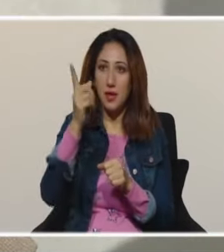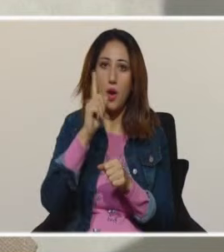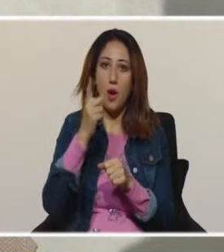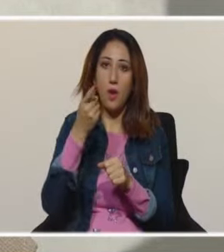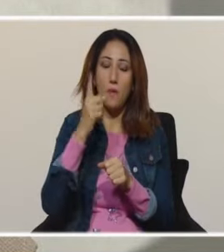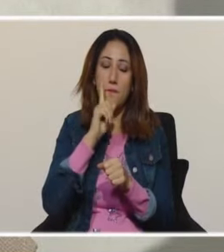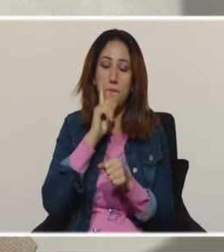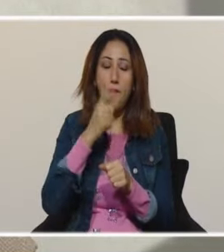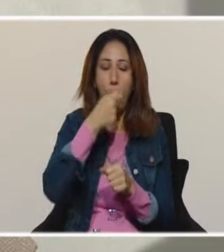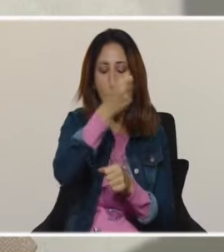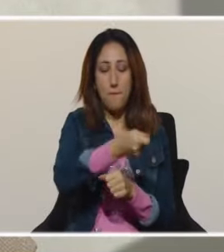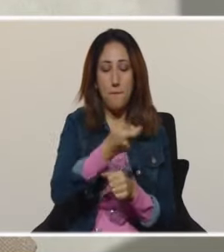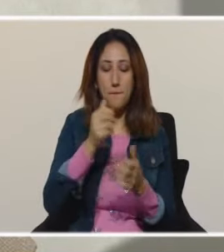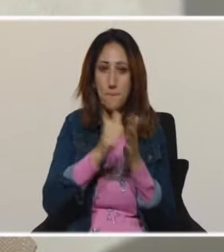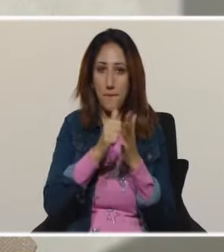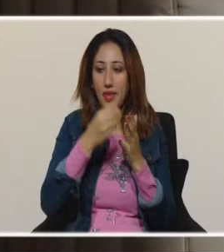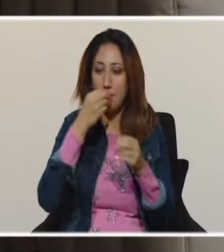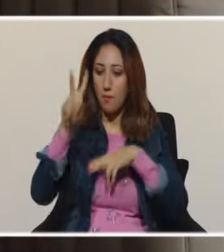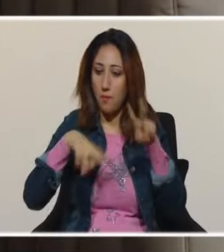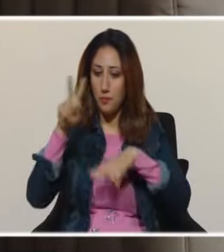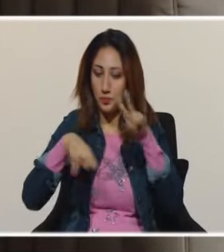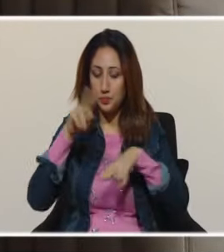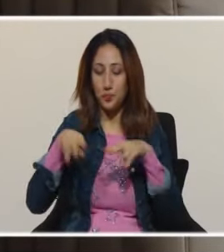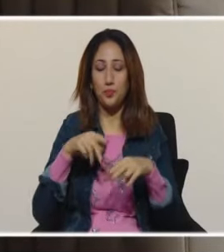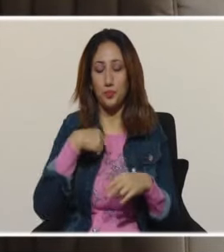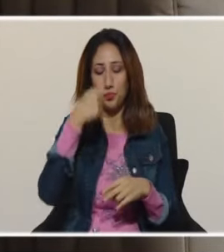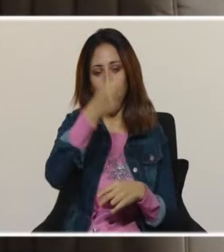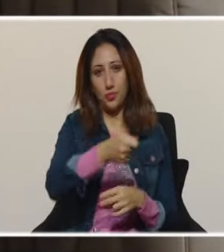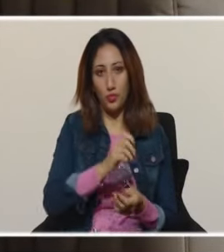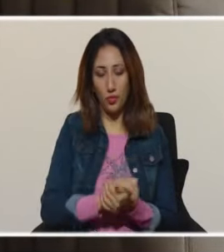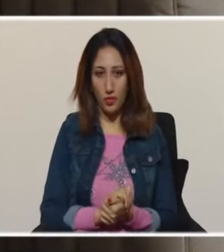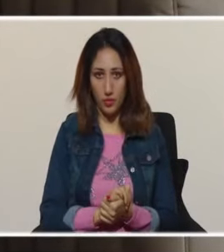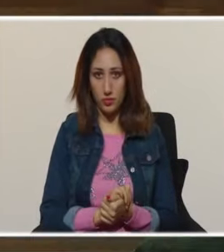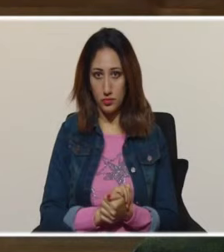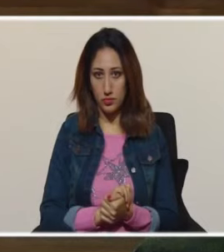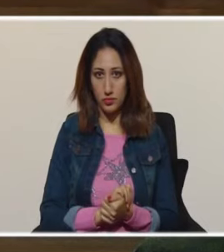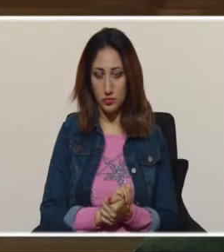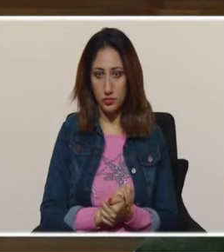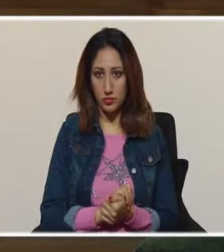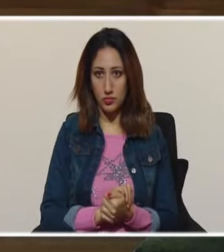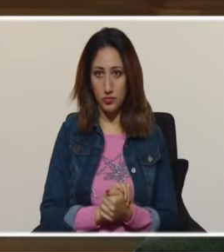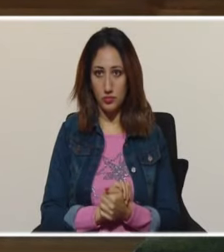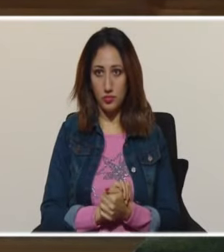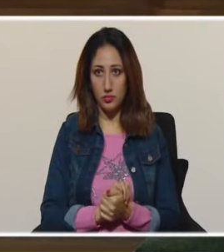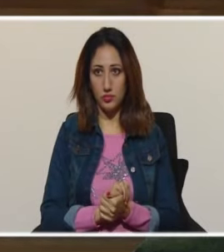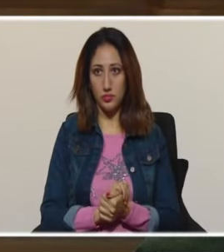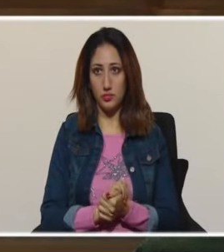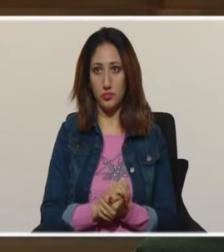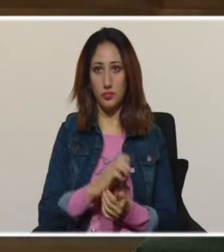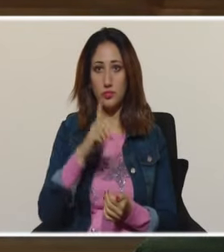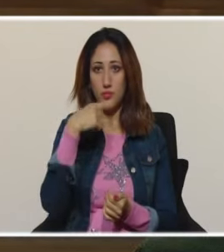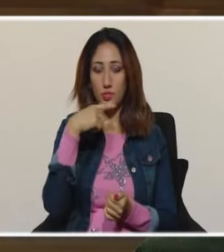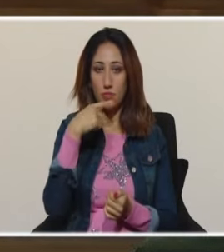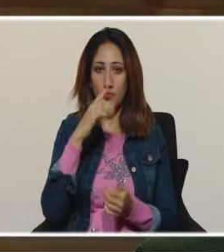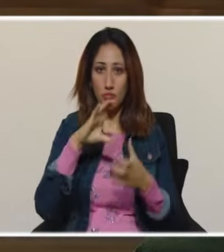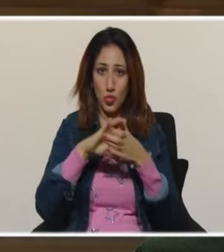بجيبهم لبابا نصرفهم على البيت. طب بتعملي ايه بقى وانت بتسوقي التوك توك كده وشايفه